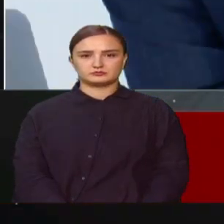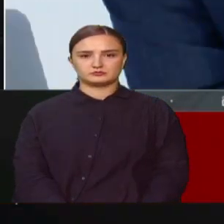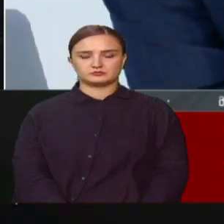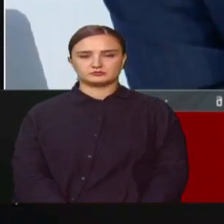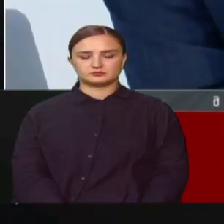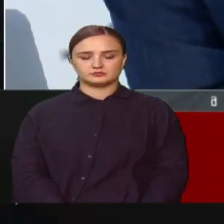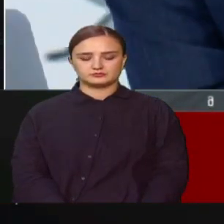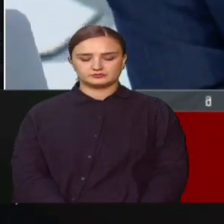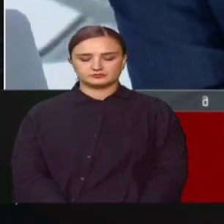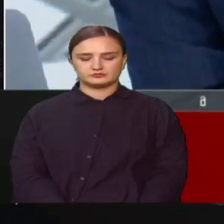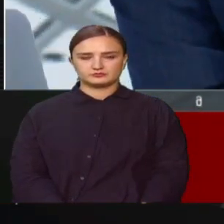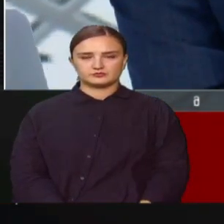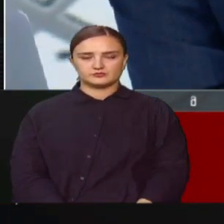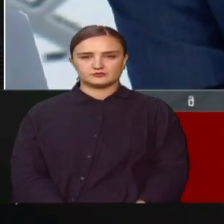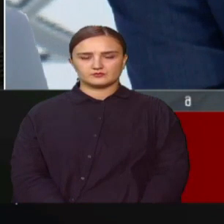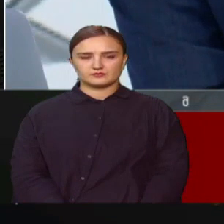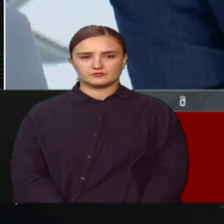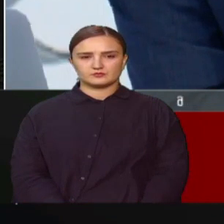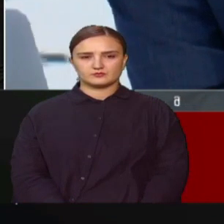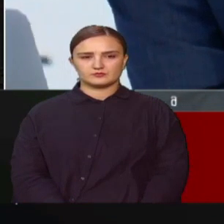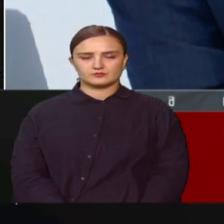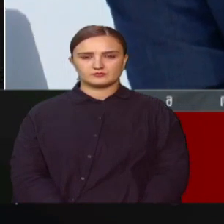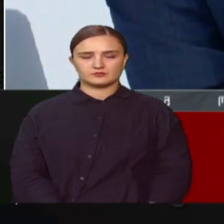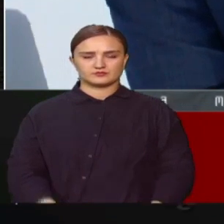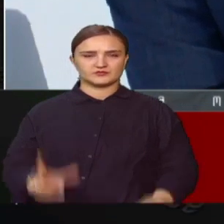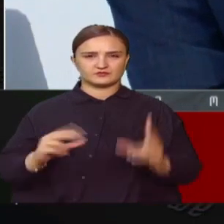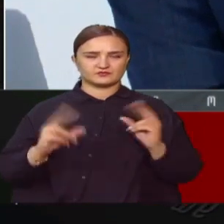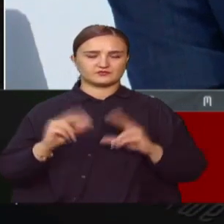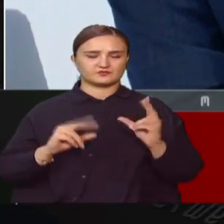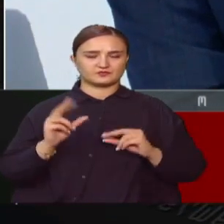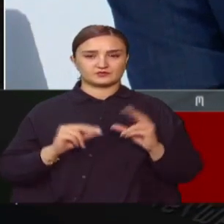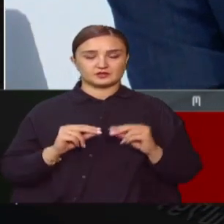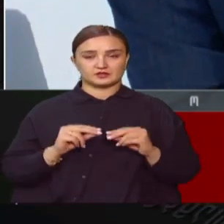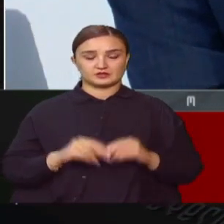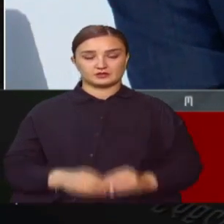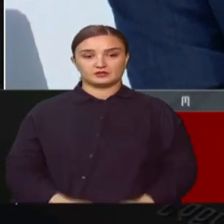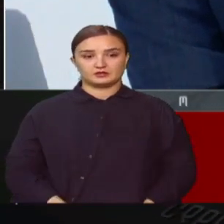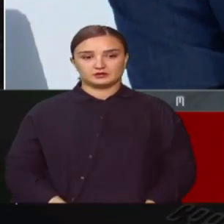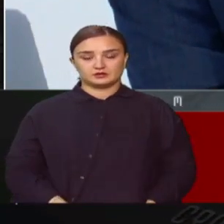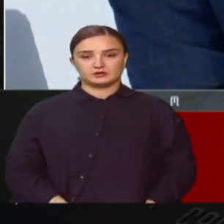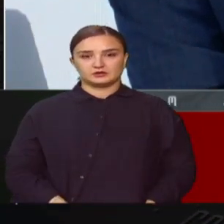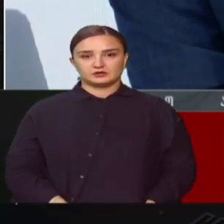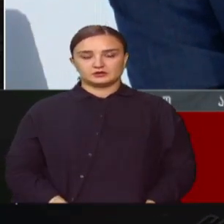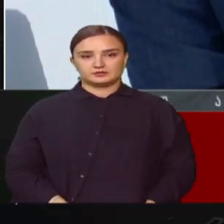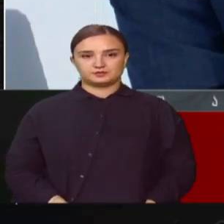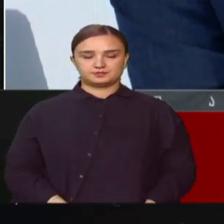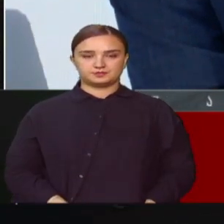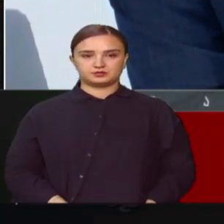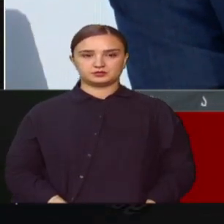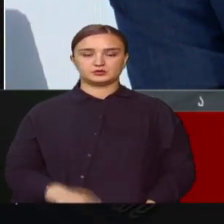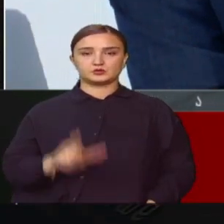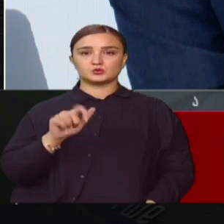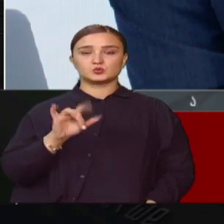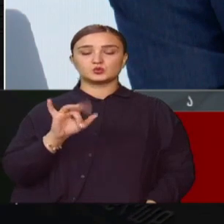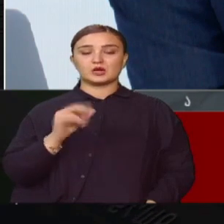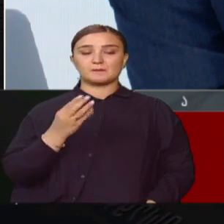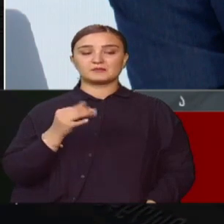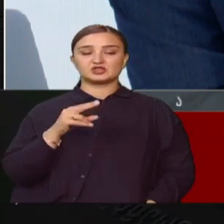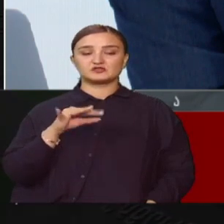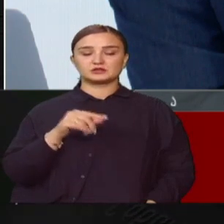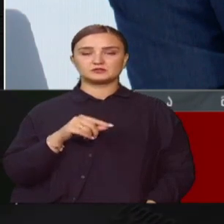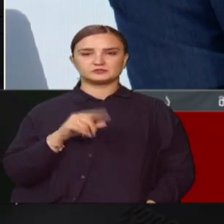უშუალოდ ევროპელ ლიდერებთან შეხვედრის დროს რაღაცნაირად შეიძლება გაიგეთ სალომე ზურაბიშვილს, რომ დაეზიანებინა კანდიდატის სტატუსის